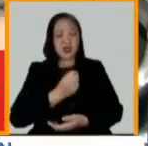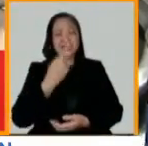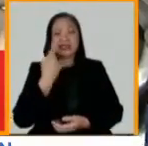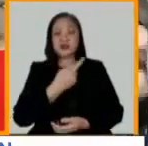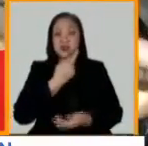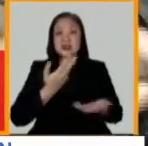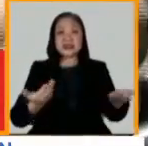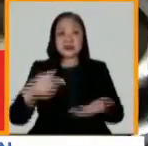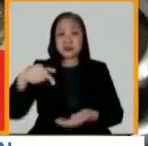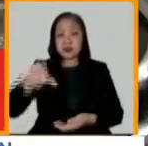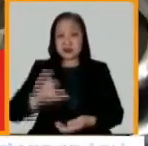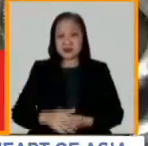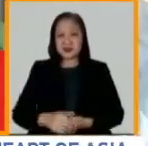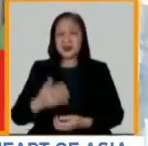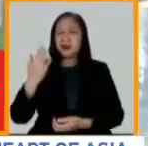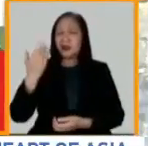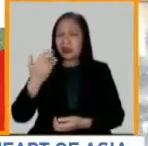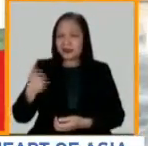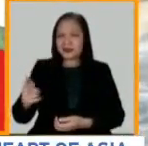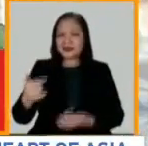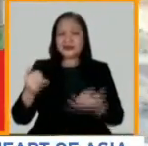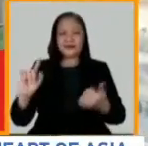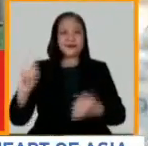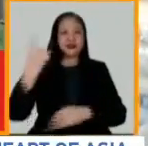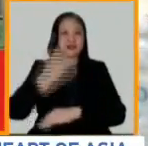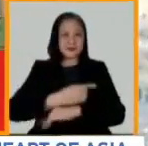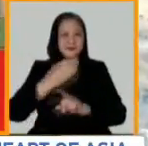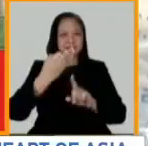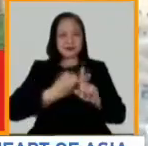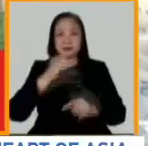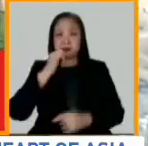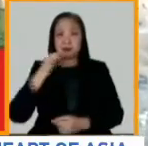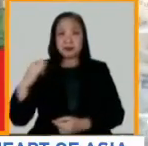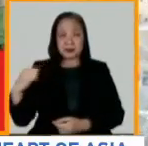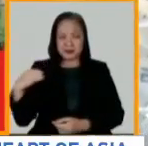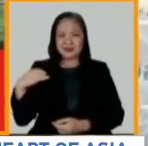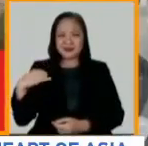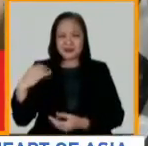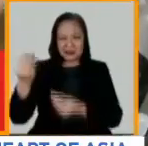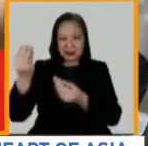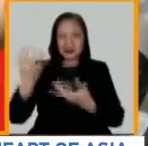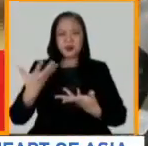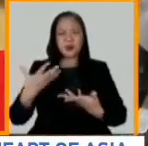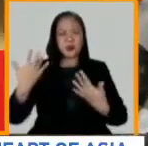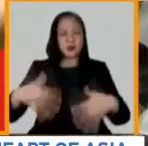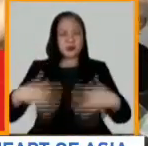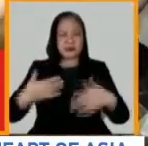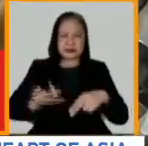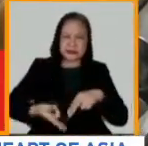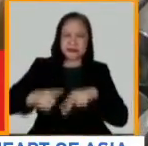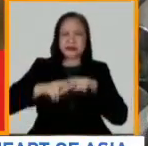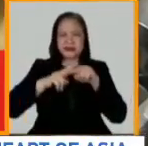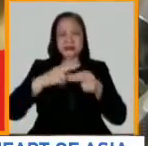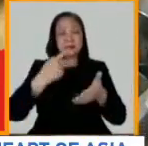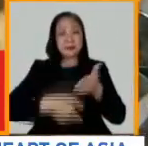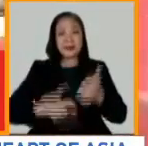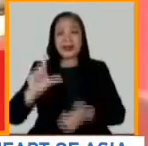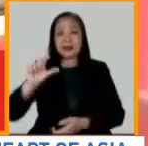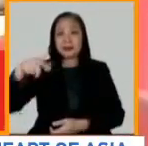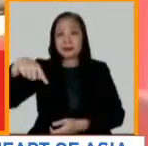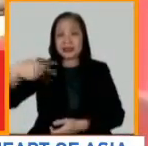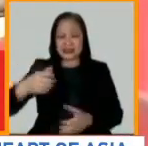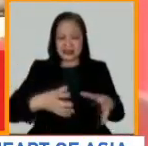sumalubong sa kanila sa unang araw ng Pebrero kahapon ay ang big time price hike sa LPG. At kanya-kanya yung kanilang diskarte.